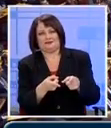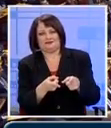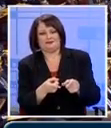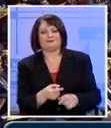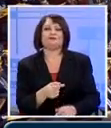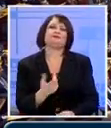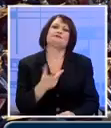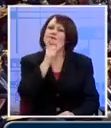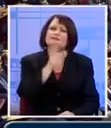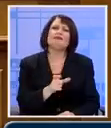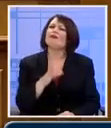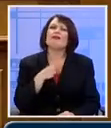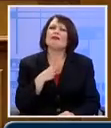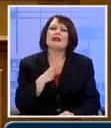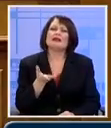Αλλά επιδιώκετε